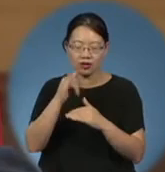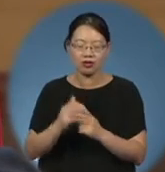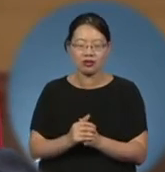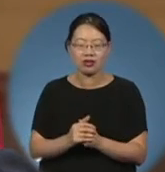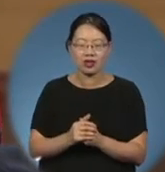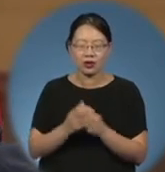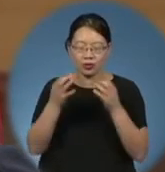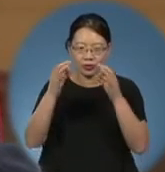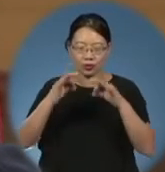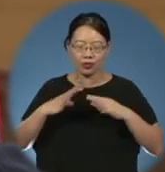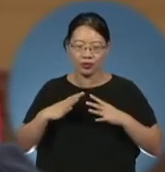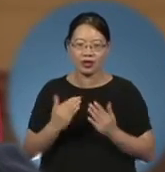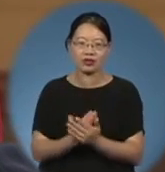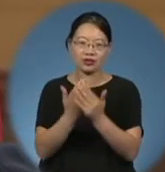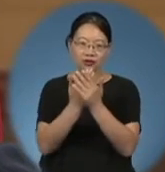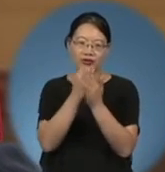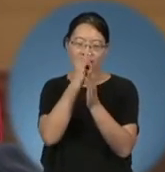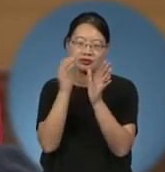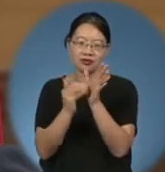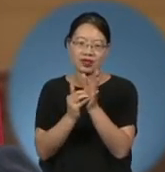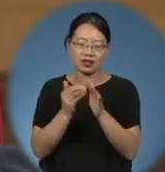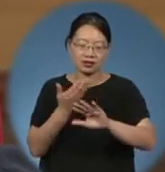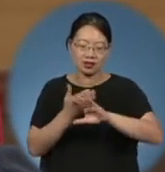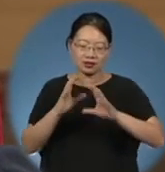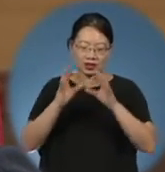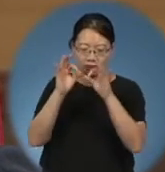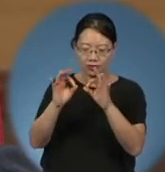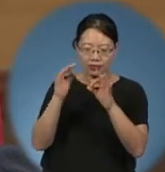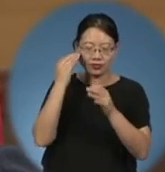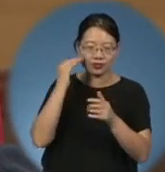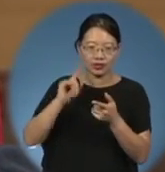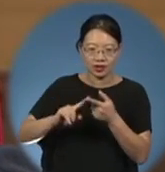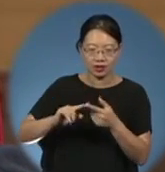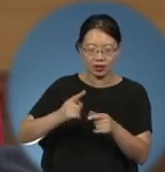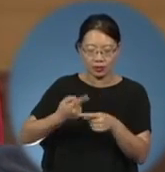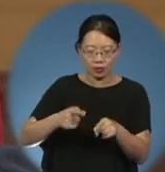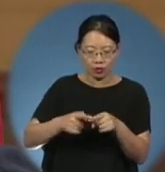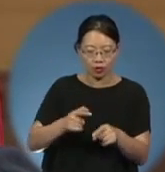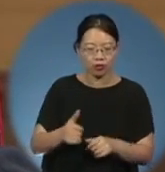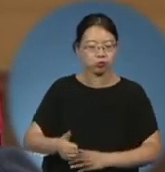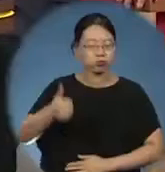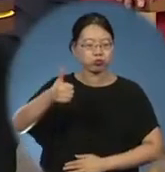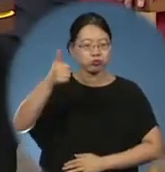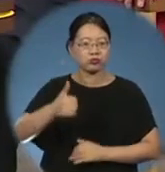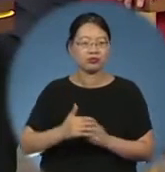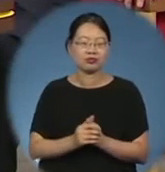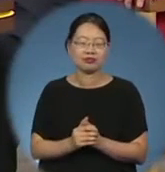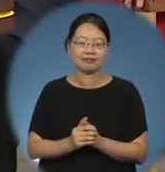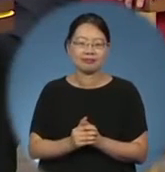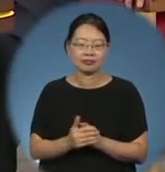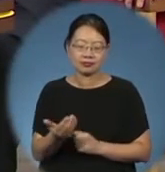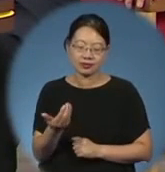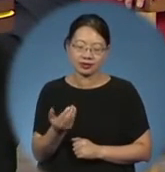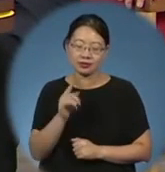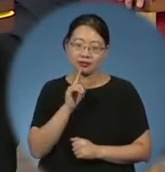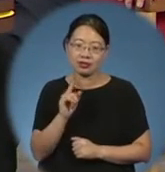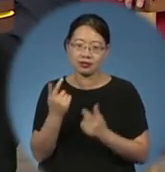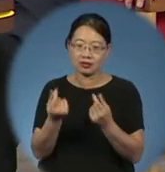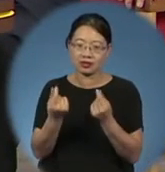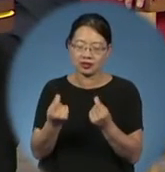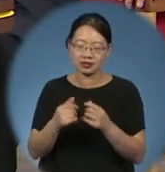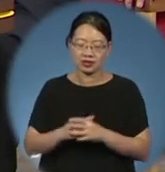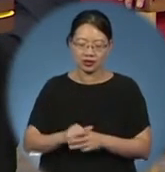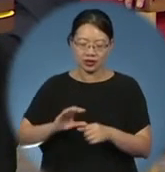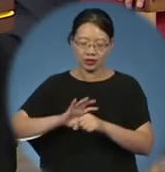했거든요 예 그래서 뭐 어 외국에서는 우리 한국에 대한 평가가 대단히 좋습니다 그런데 아까 말씀 드려도 이제